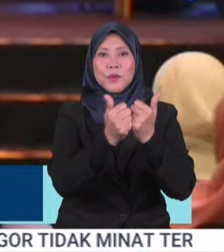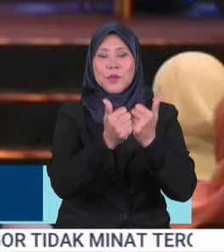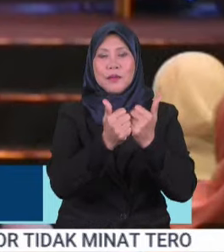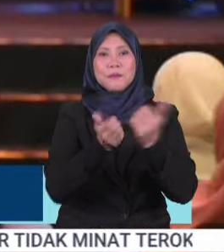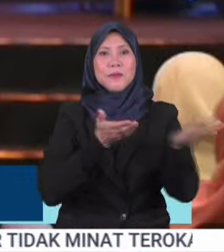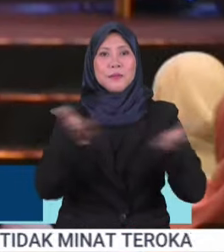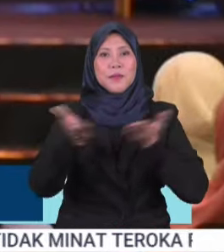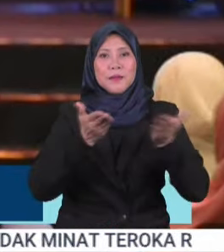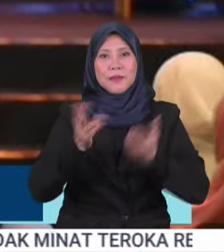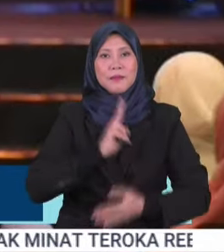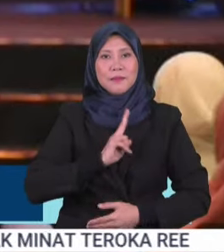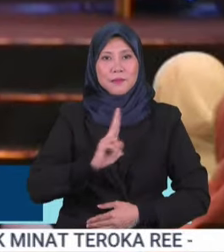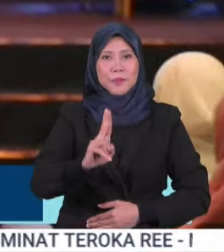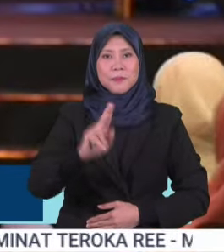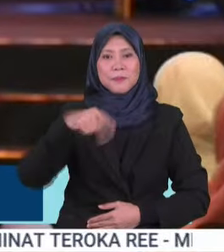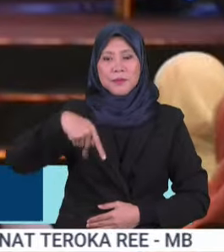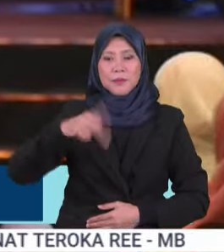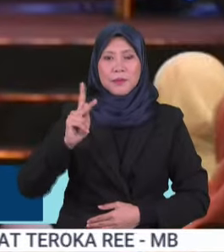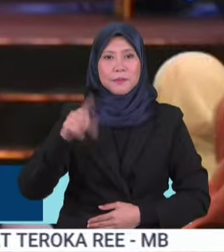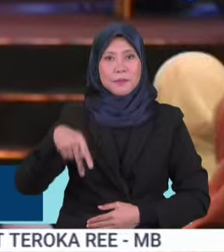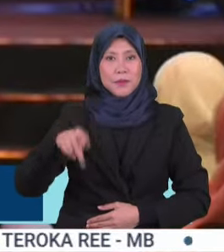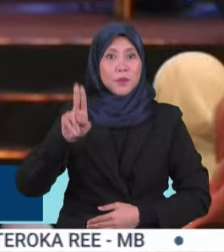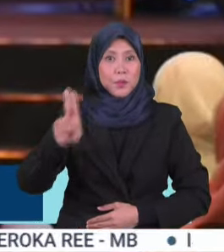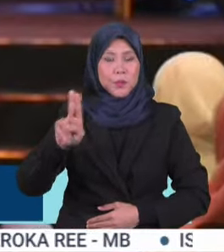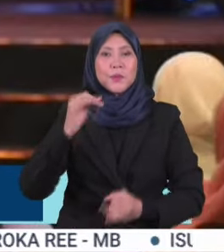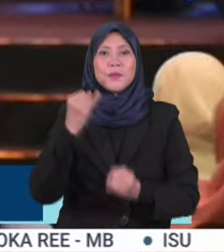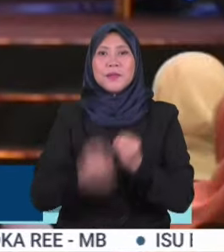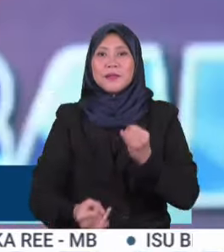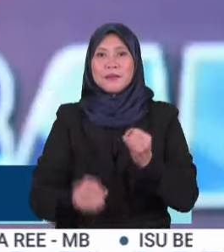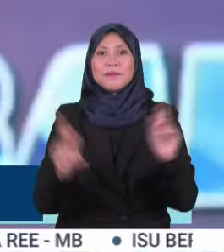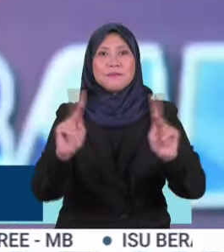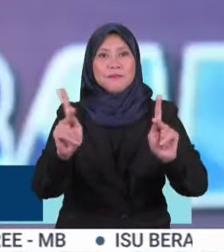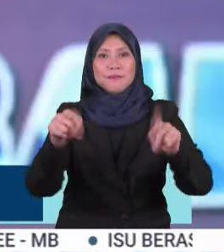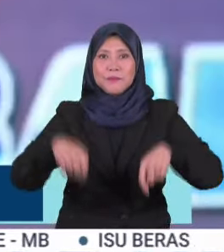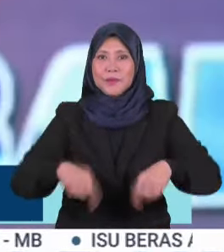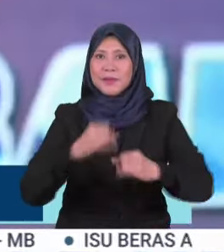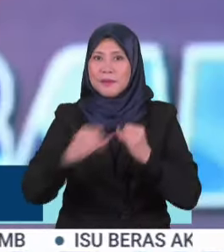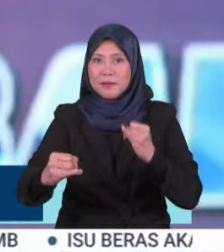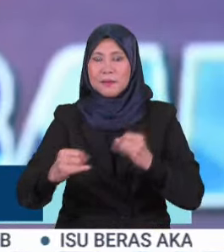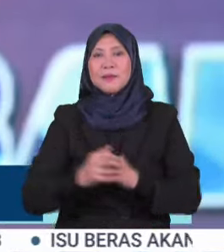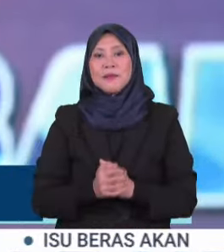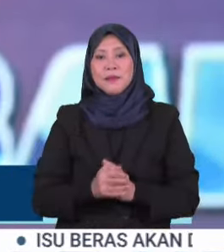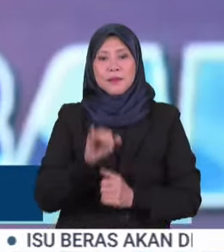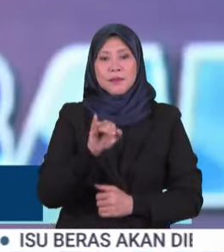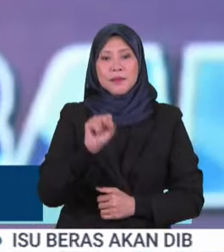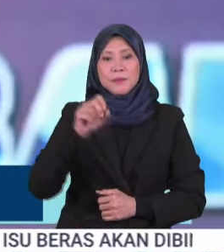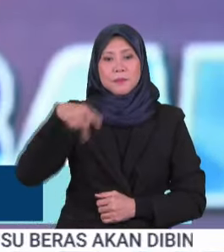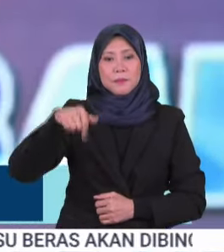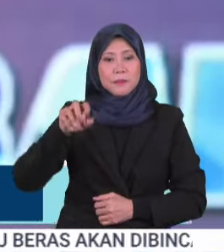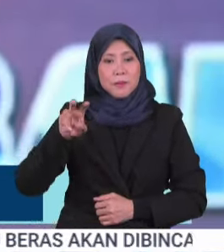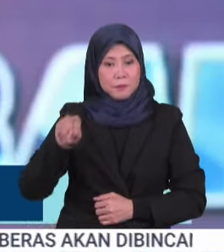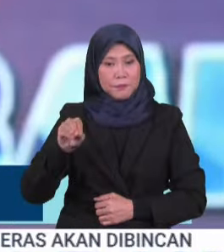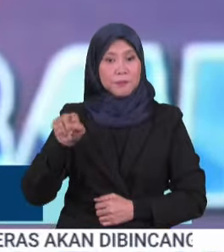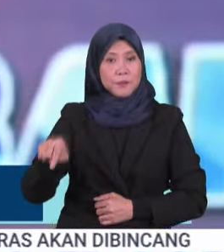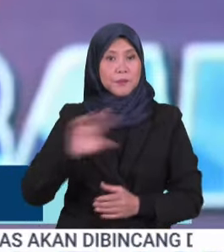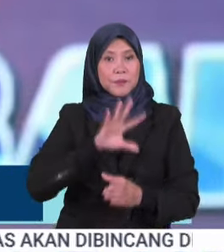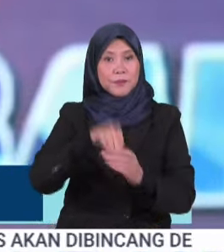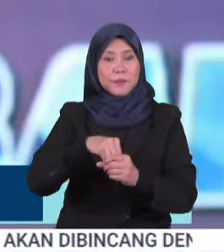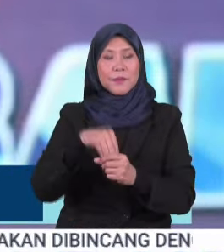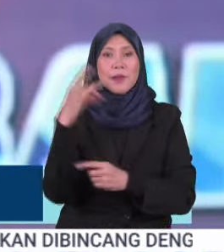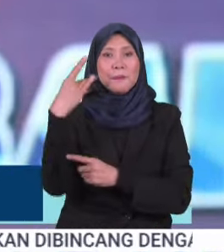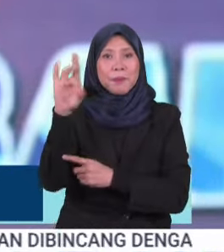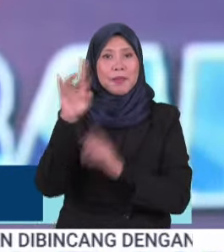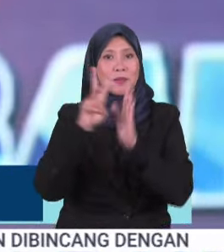Kakitangan Perkhidmatan Agama PKPU. Berakhir pada Khamis ini, IJPAM Sabah 2023 disertai